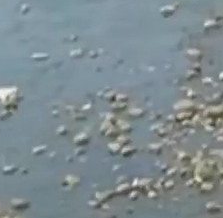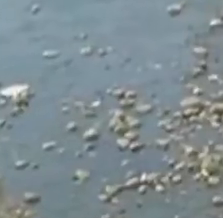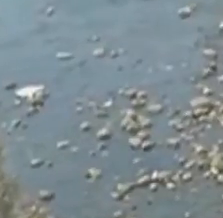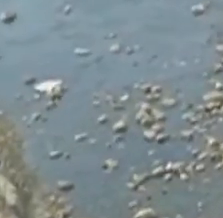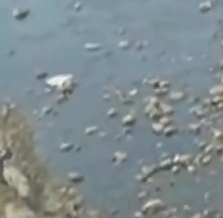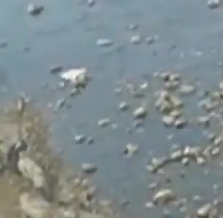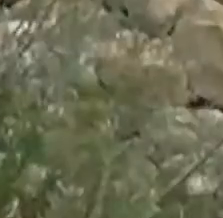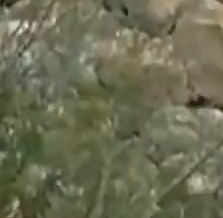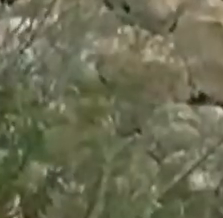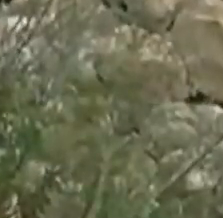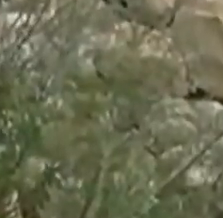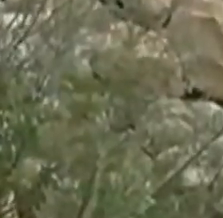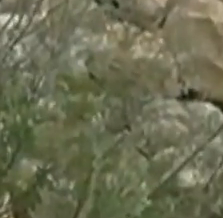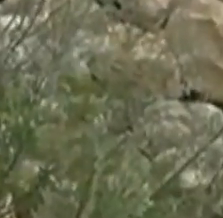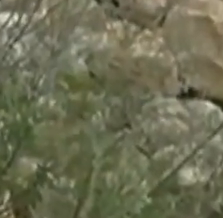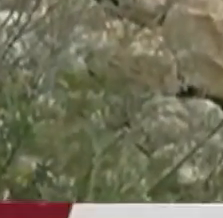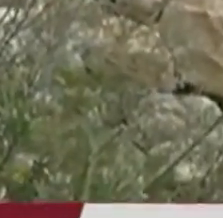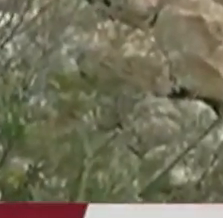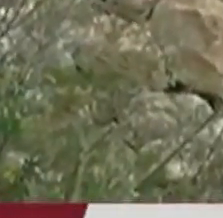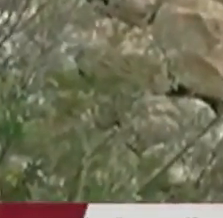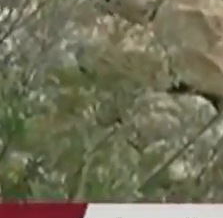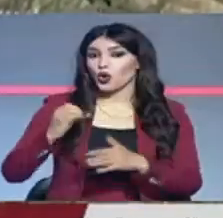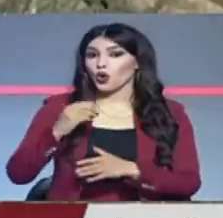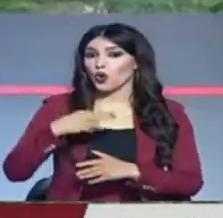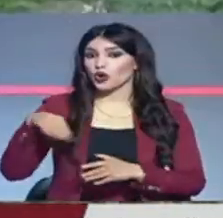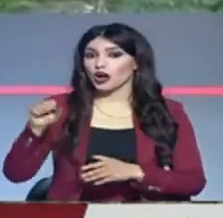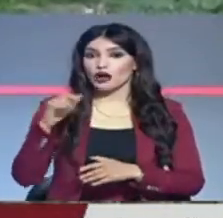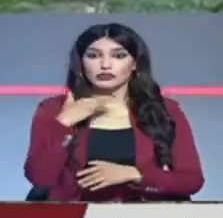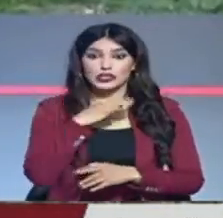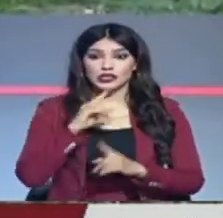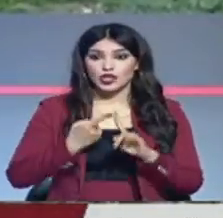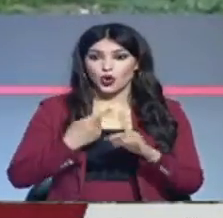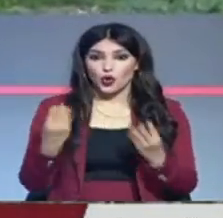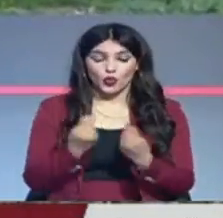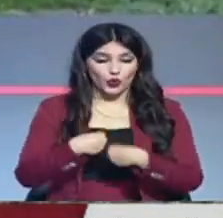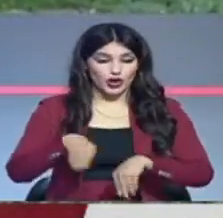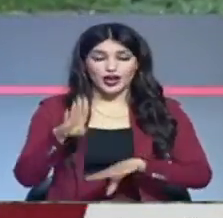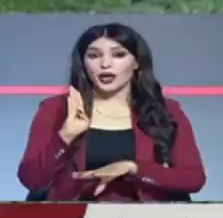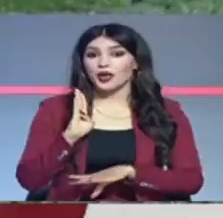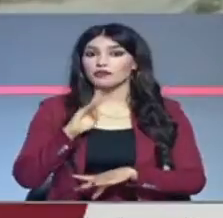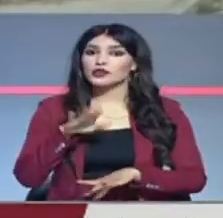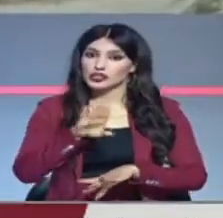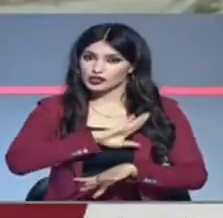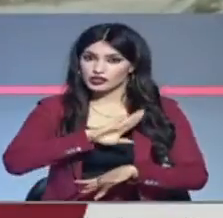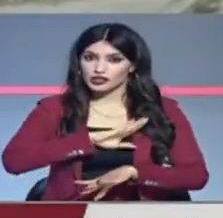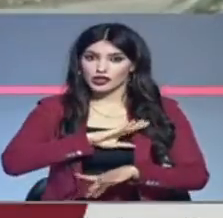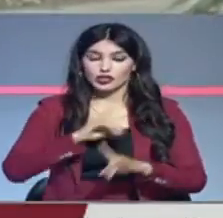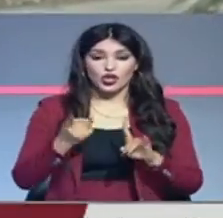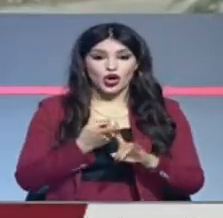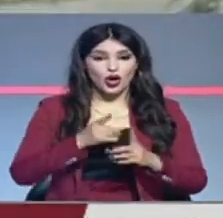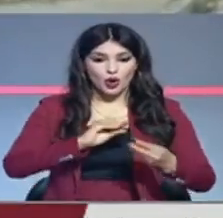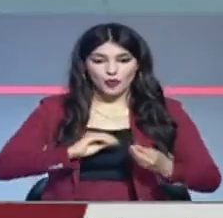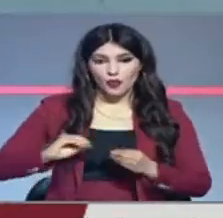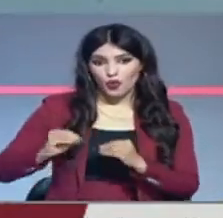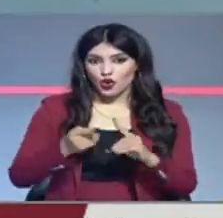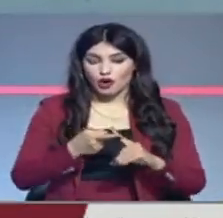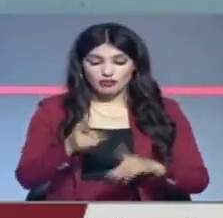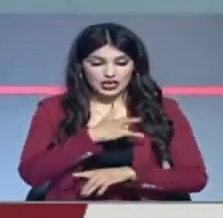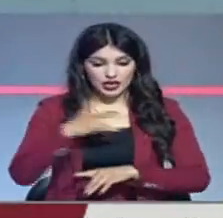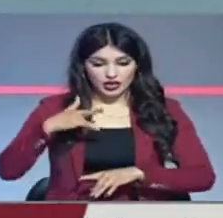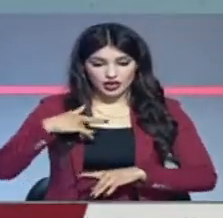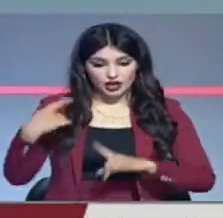وكبار السن نائب محطات التطهير وتلوث الموارد المائيه ب باجات قد يتسبب في حدوث كارثه بيئيه وصحيه